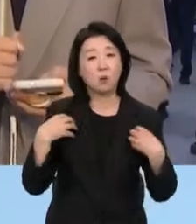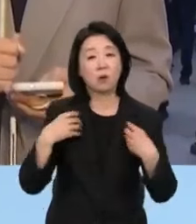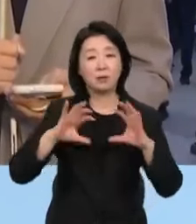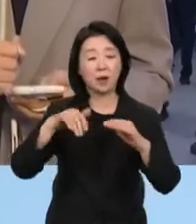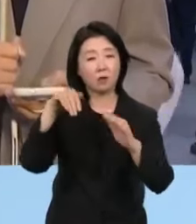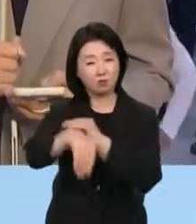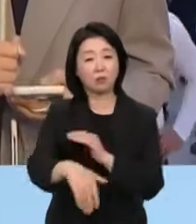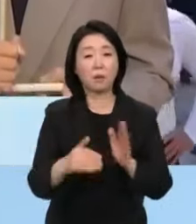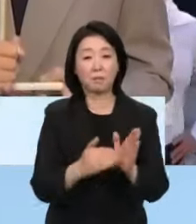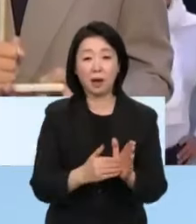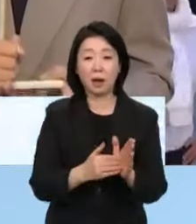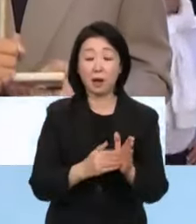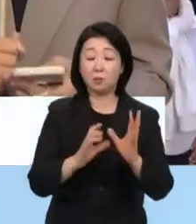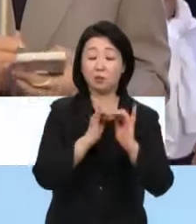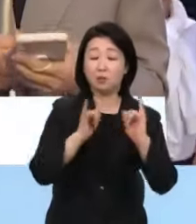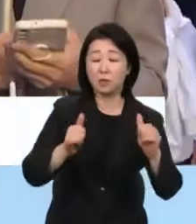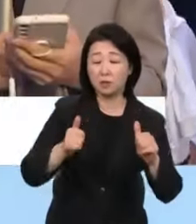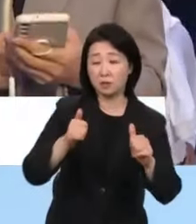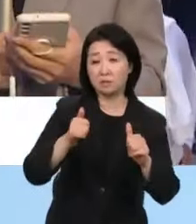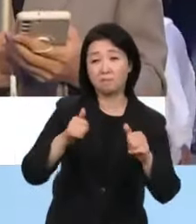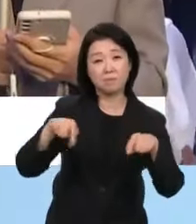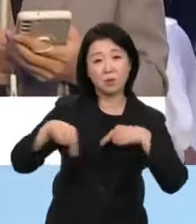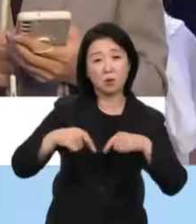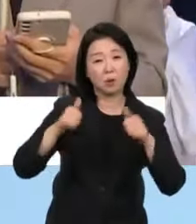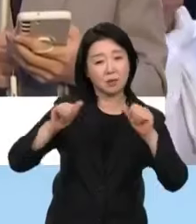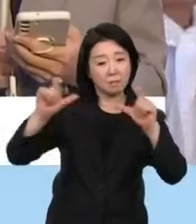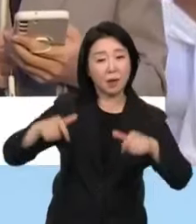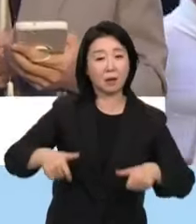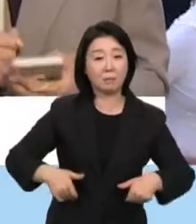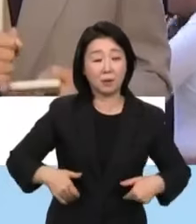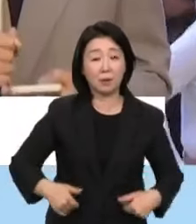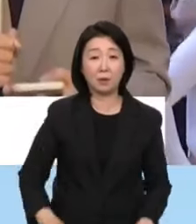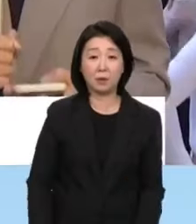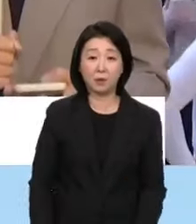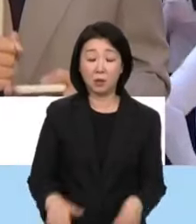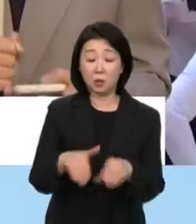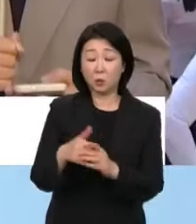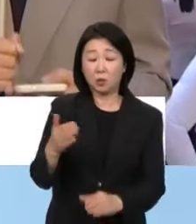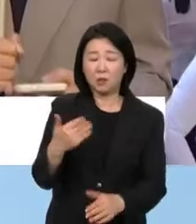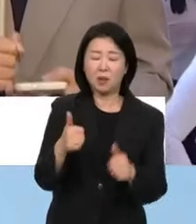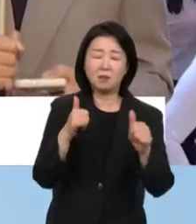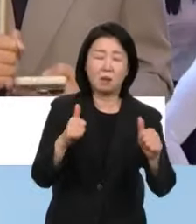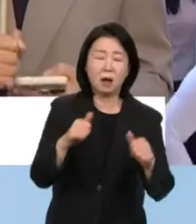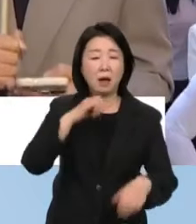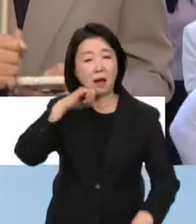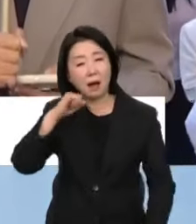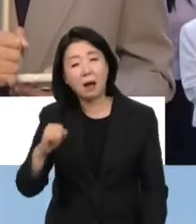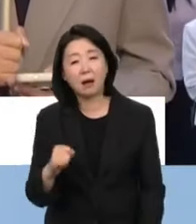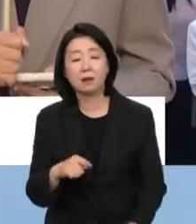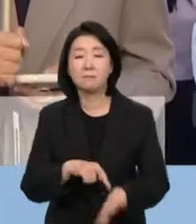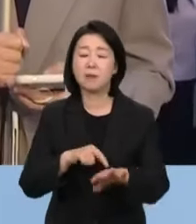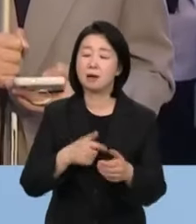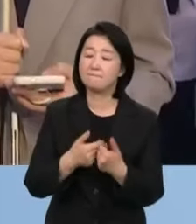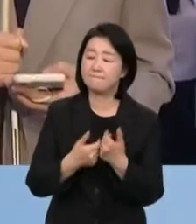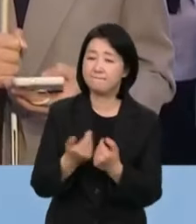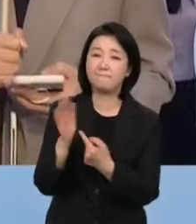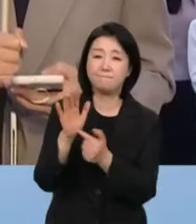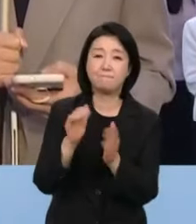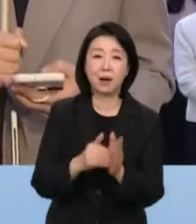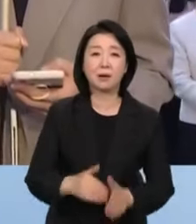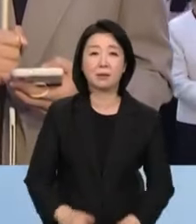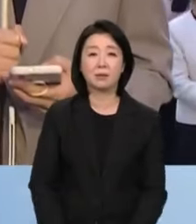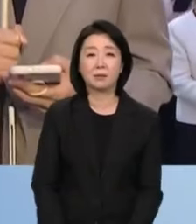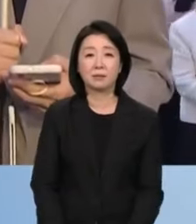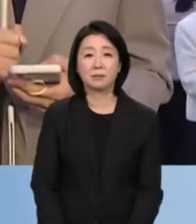국민들이 확실하게 정권을 심판해달라고 말했습니다. 총선 전날 재판으로 발이 묶였다며 불편한 심기도 드러냈는데 직접